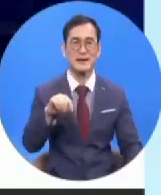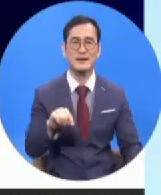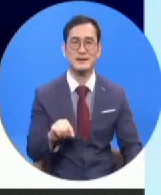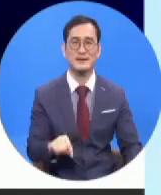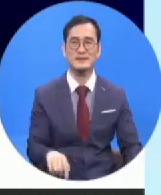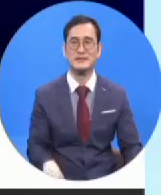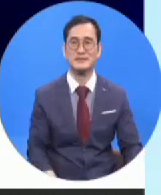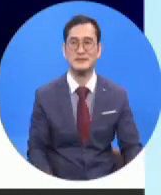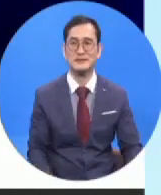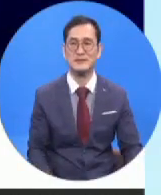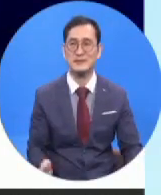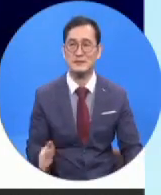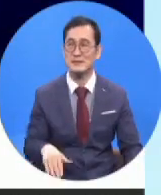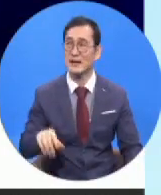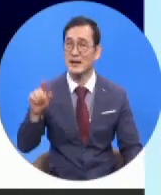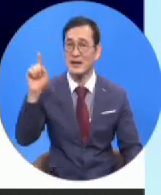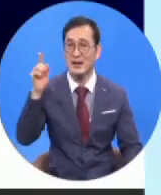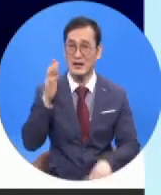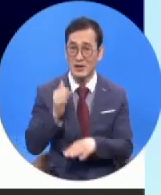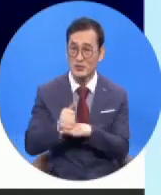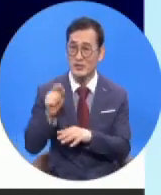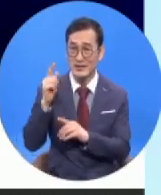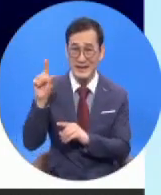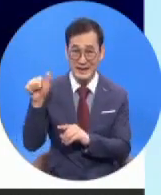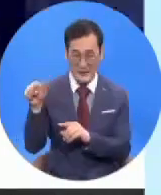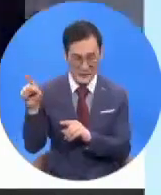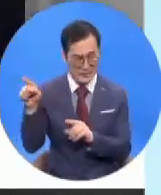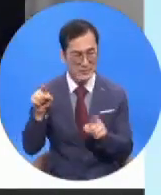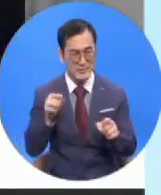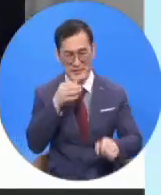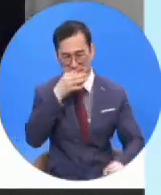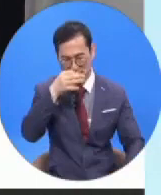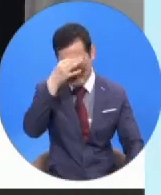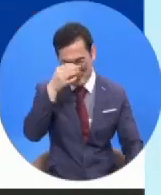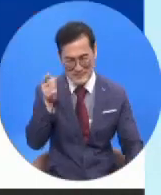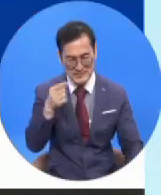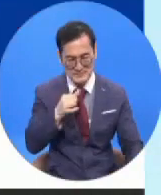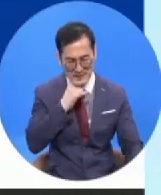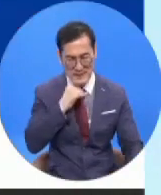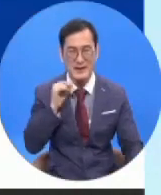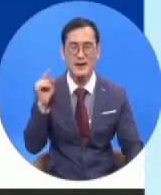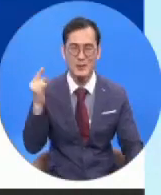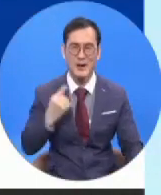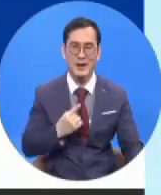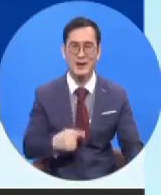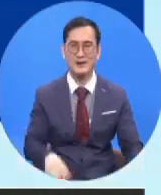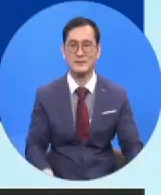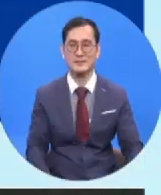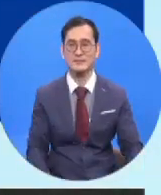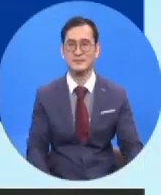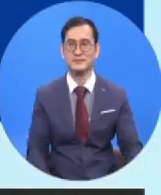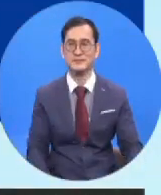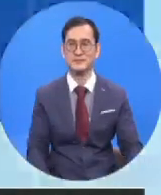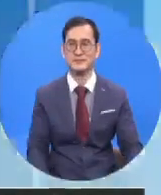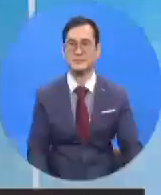오히려 아주 네. 안 좋은 결과를 그 자초할 수 있게 해놨다. 이렇게. 네. 양문석 이사장님이